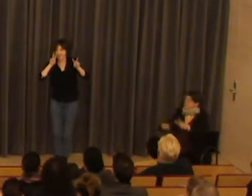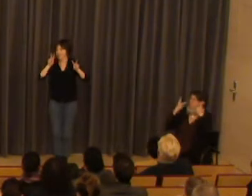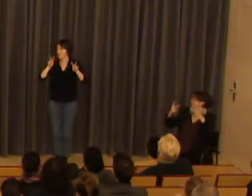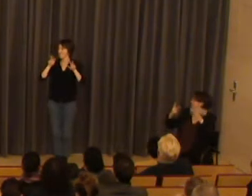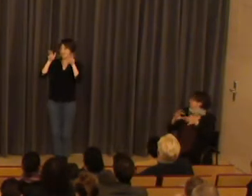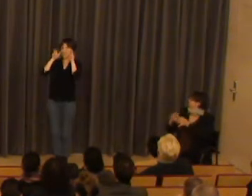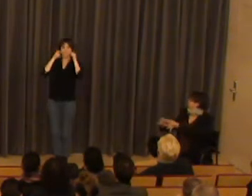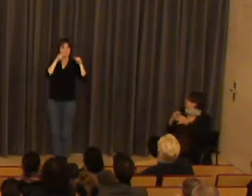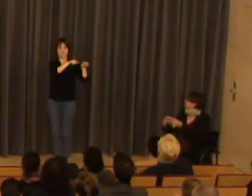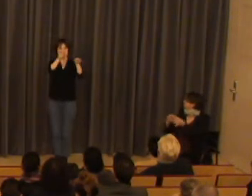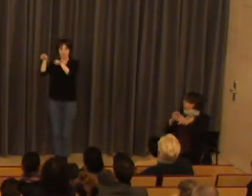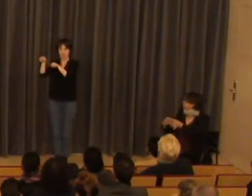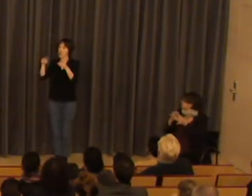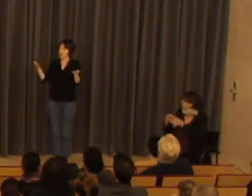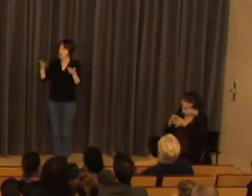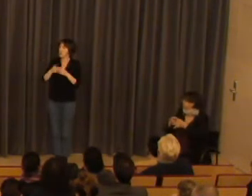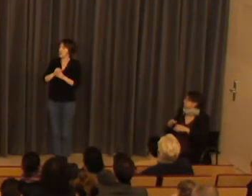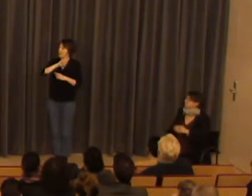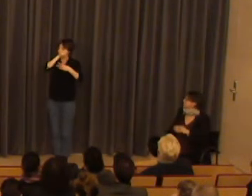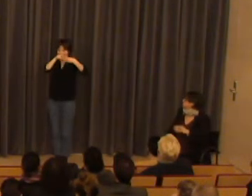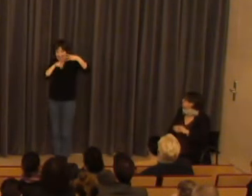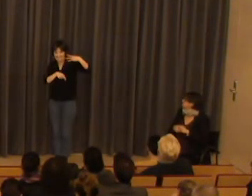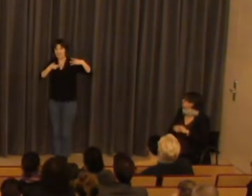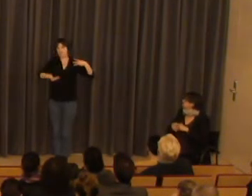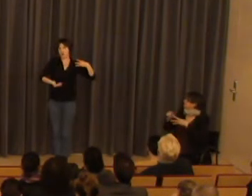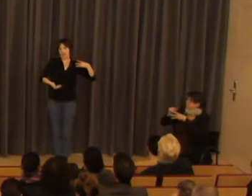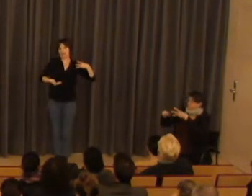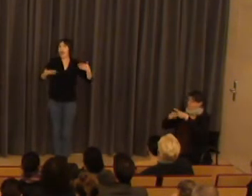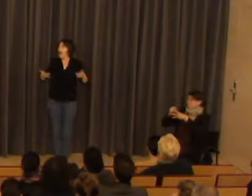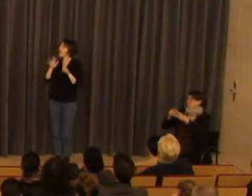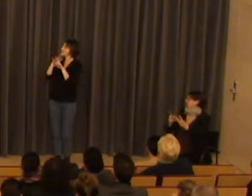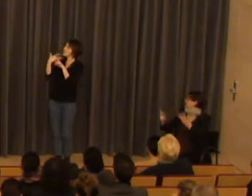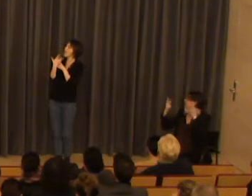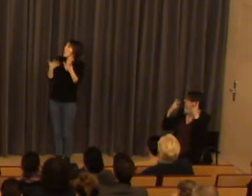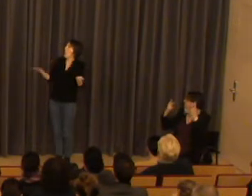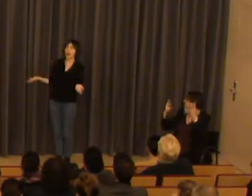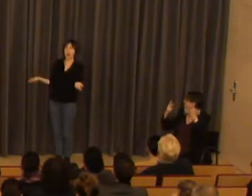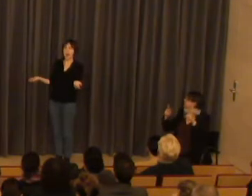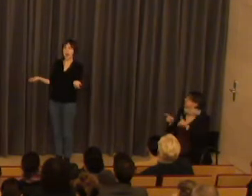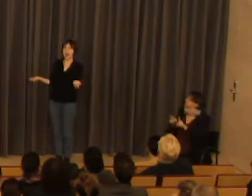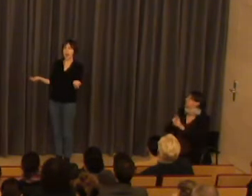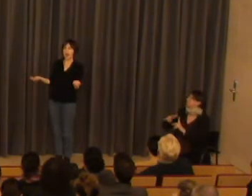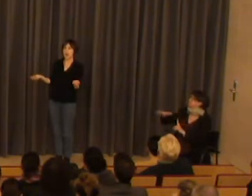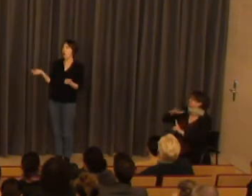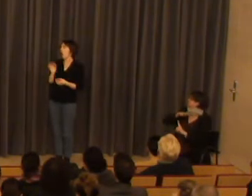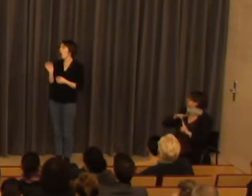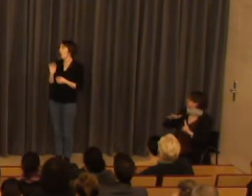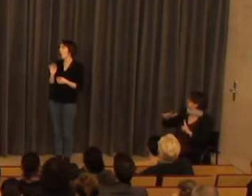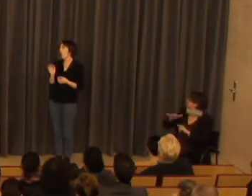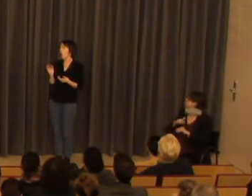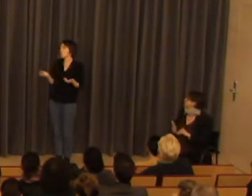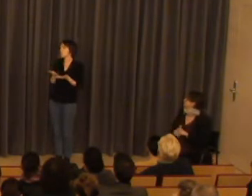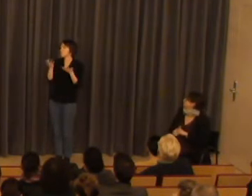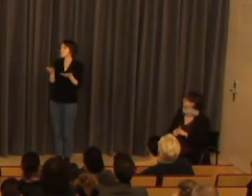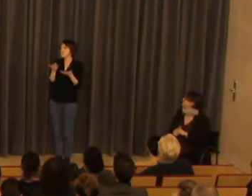tres elements que són importants. I en quina situació estem des d'aquest punt de vista? O què implica, per dir-ho més, per anar més